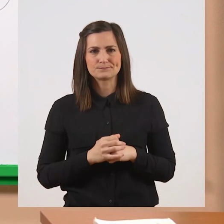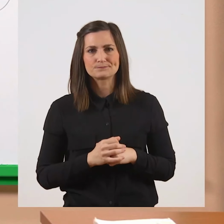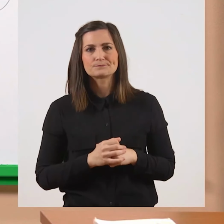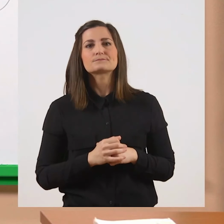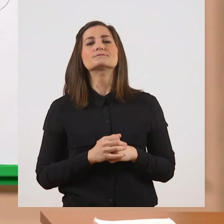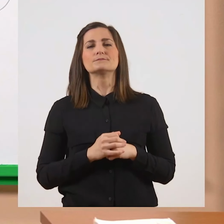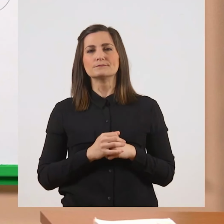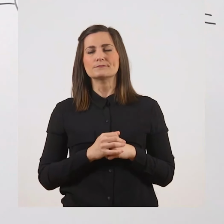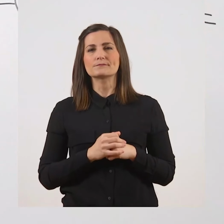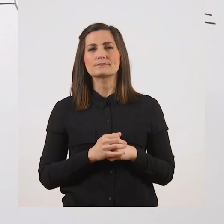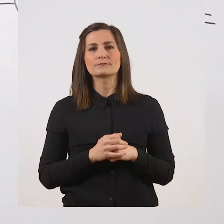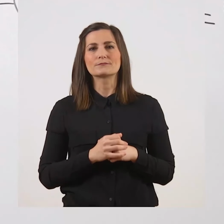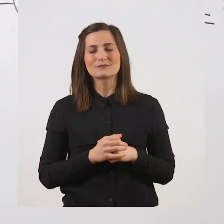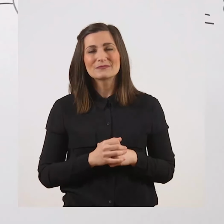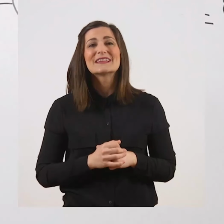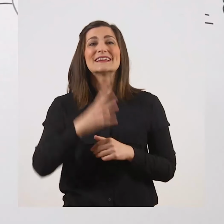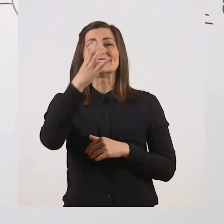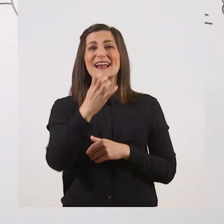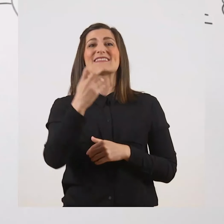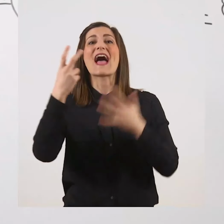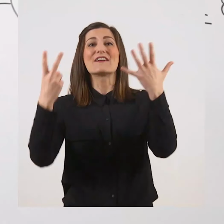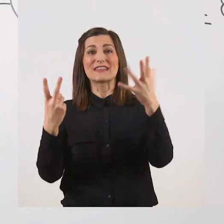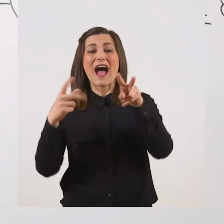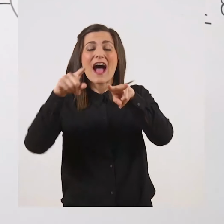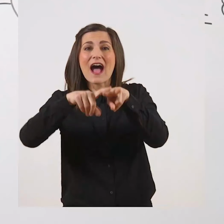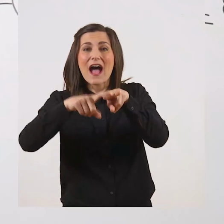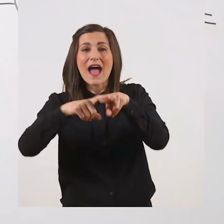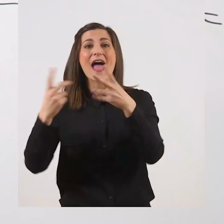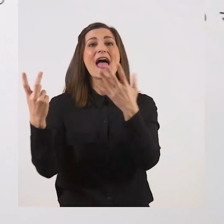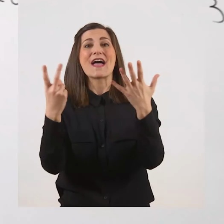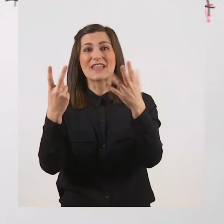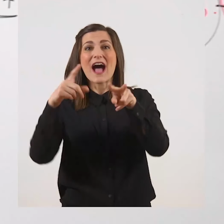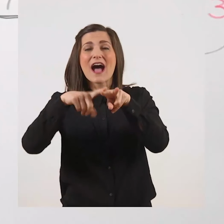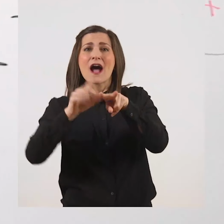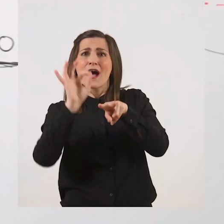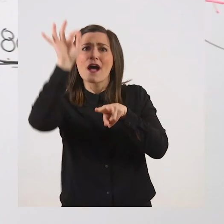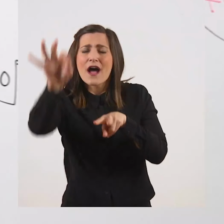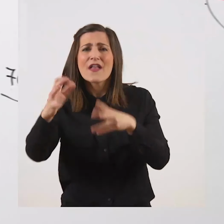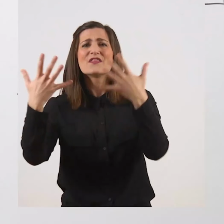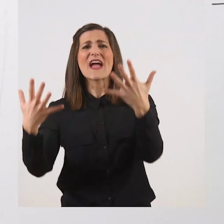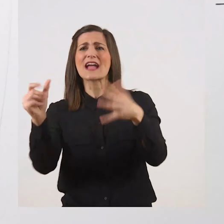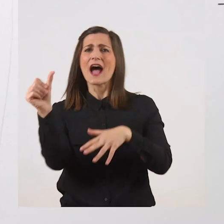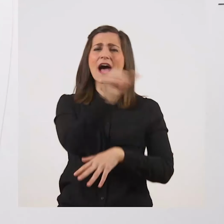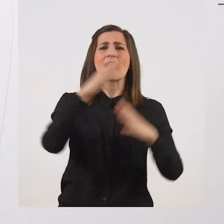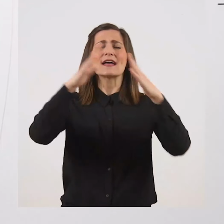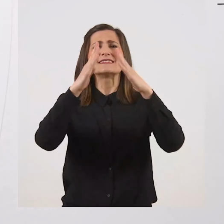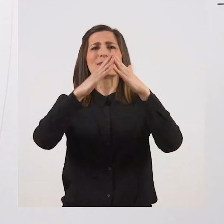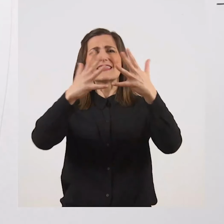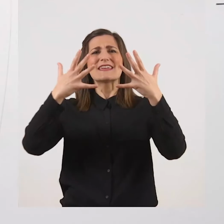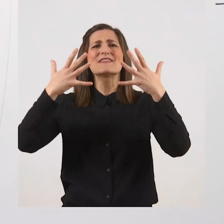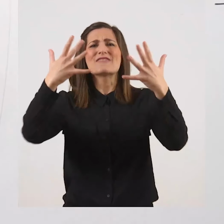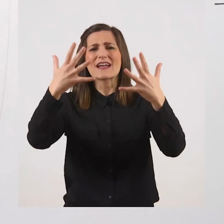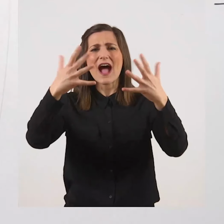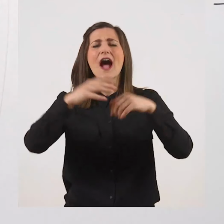Και άρα να βάλω στο 7 το ζευγαράκι που του ταιριάζει για να μου κάνει 10. Και κοιτάζω πάλι στο σπιτάκι του 10. Ποιο είναι αυτό